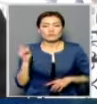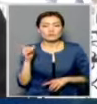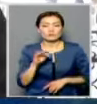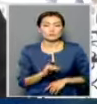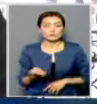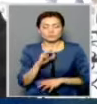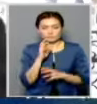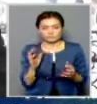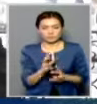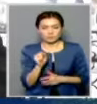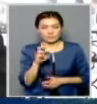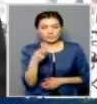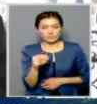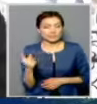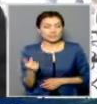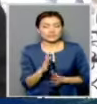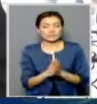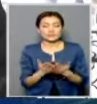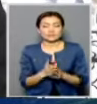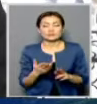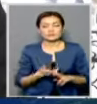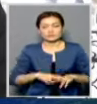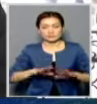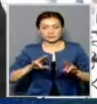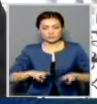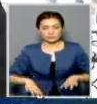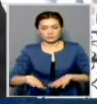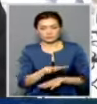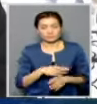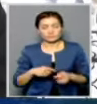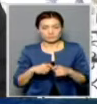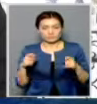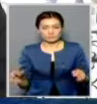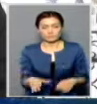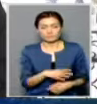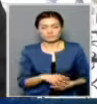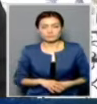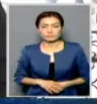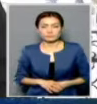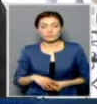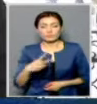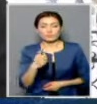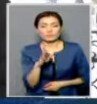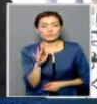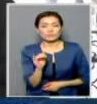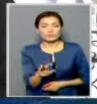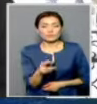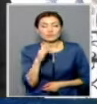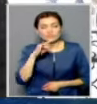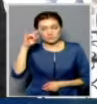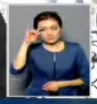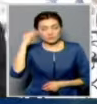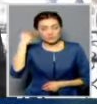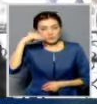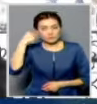туындыларымыз оның ішінде Абайдың бірінші кітабы да дәл осы шаһарда алғаш басып шығарылған. 21-ші ғасырда да Қазақстан